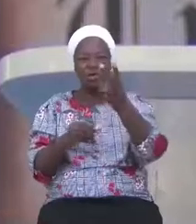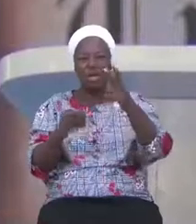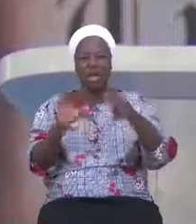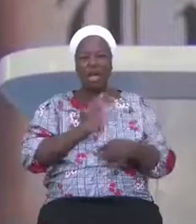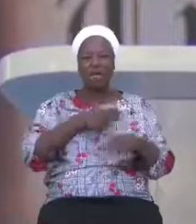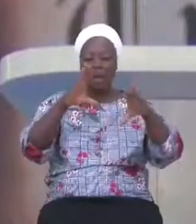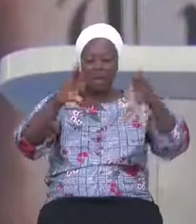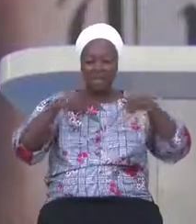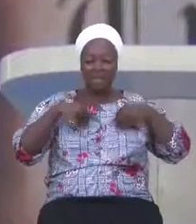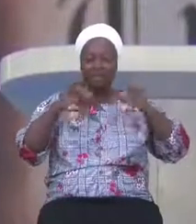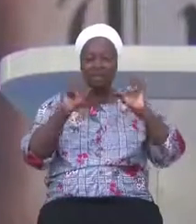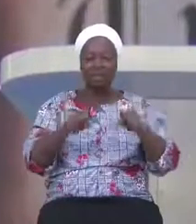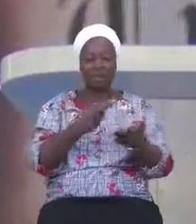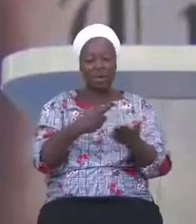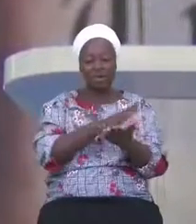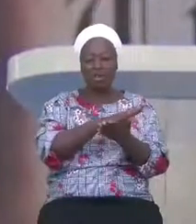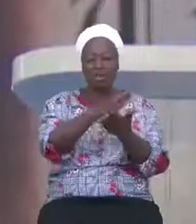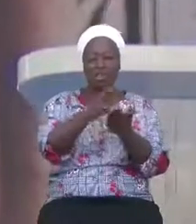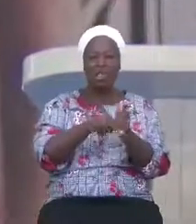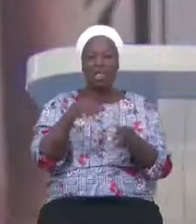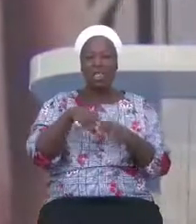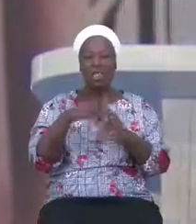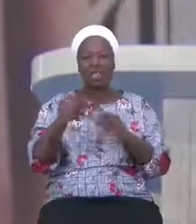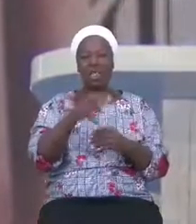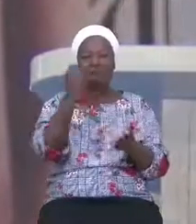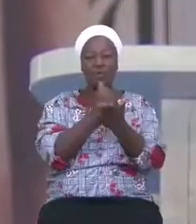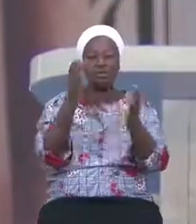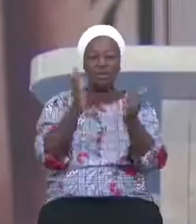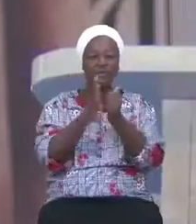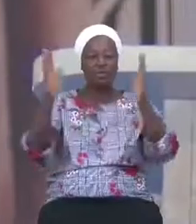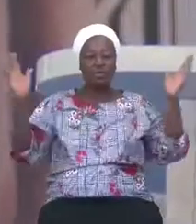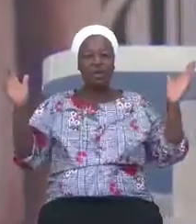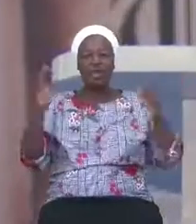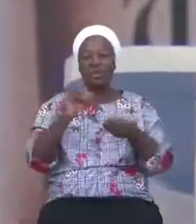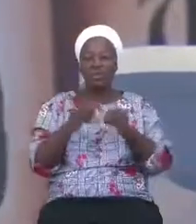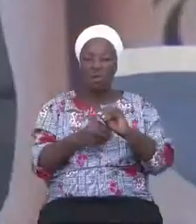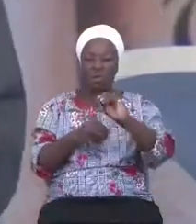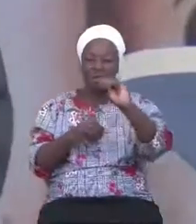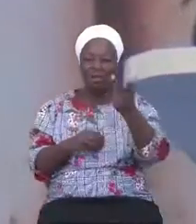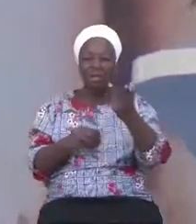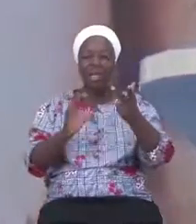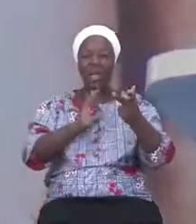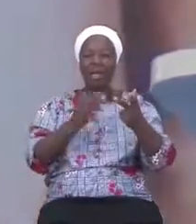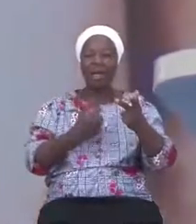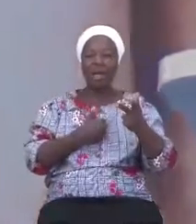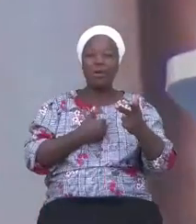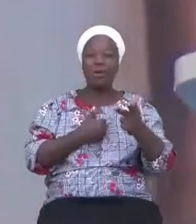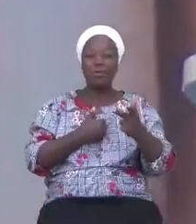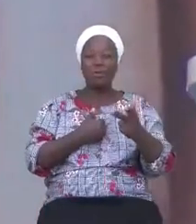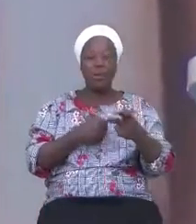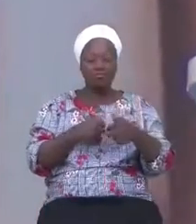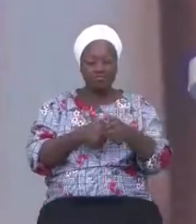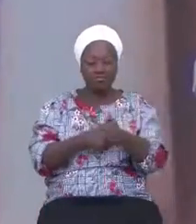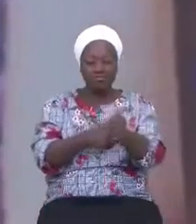acceptable dans la crucifixion. Et troisième élément, la résurrection qui